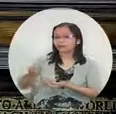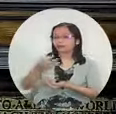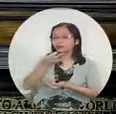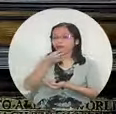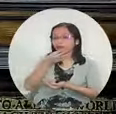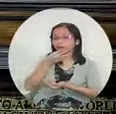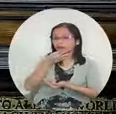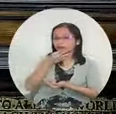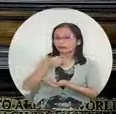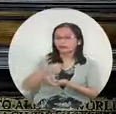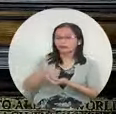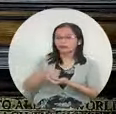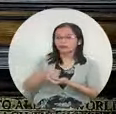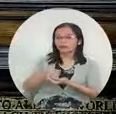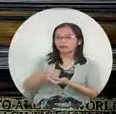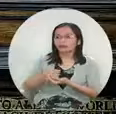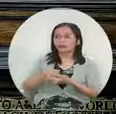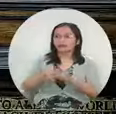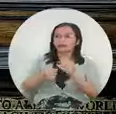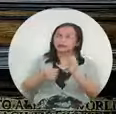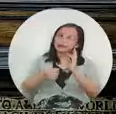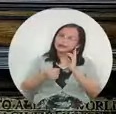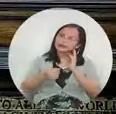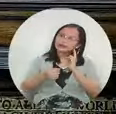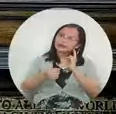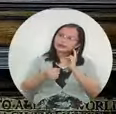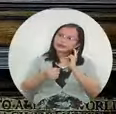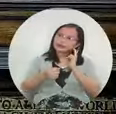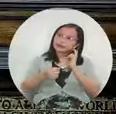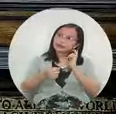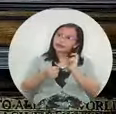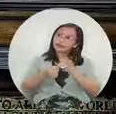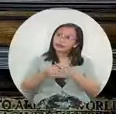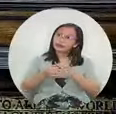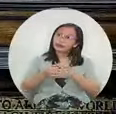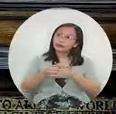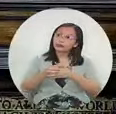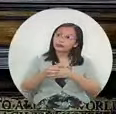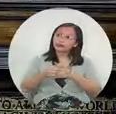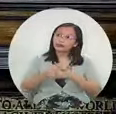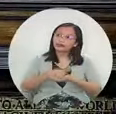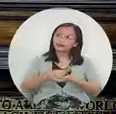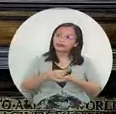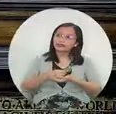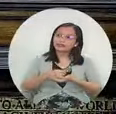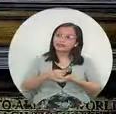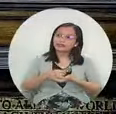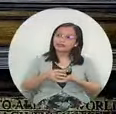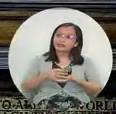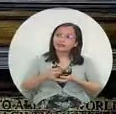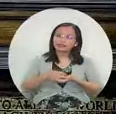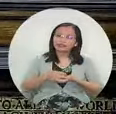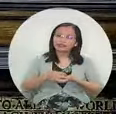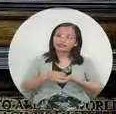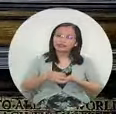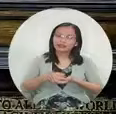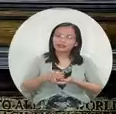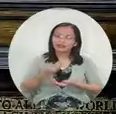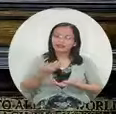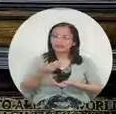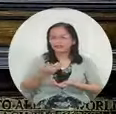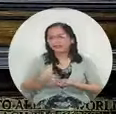kanang tabunan dire ni mong pinaypay. Di makita na yung munawong. Suma, di ba, Brother Nolan?